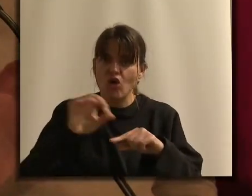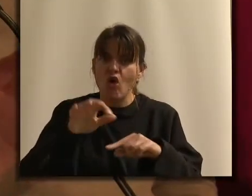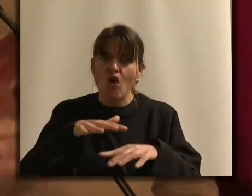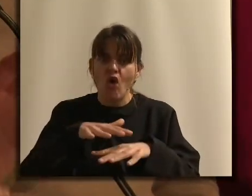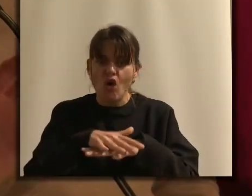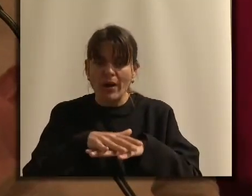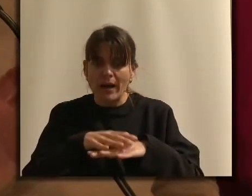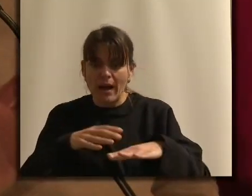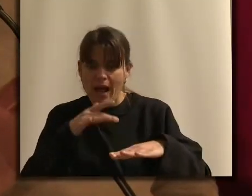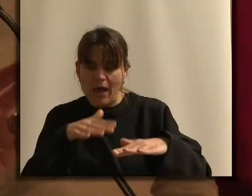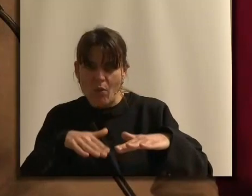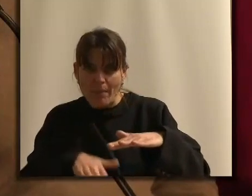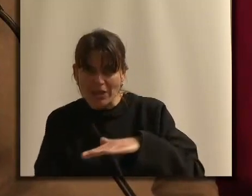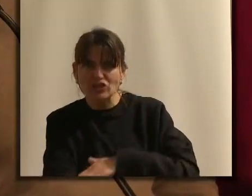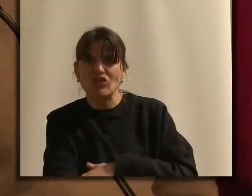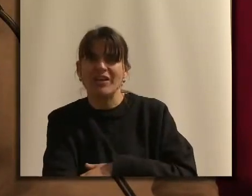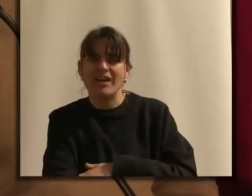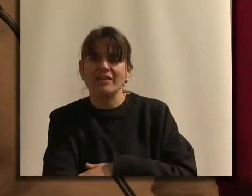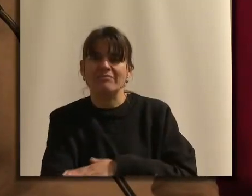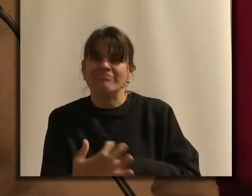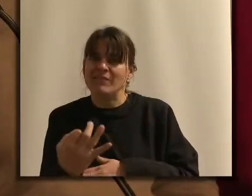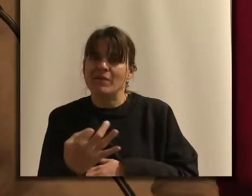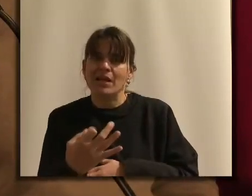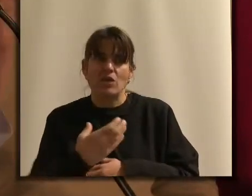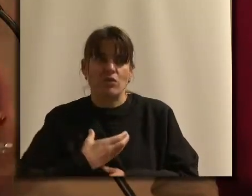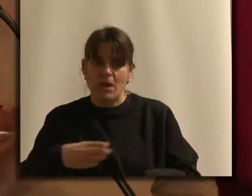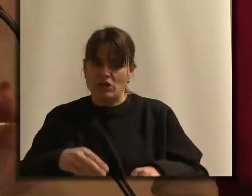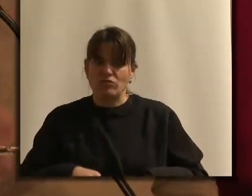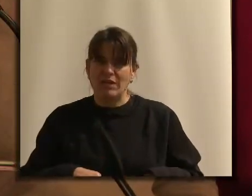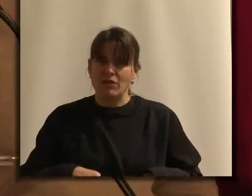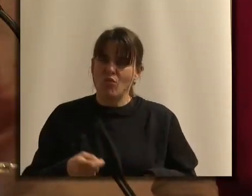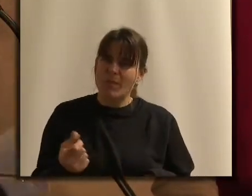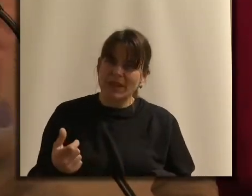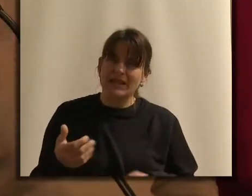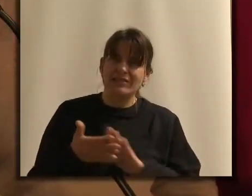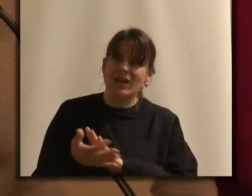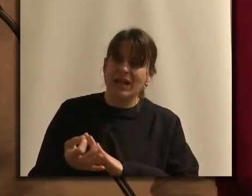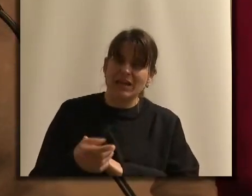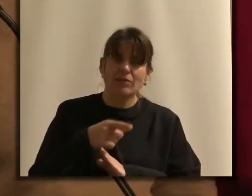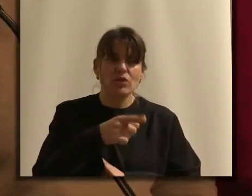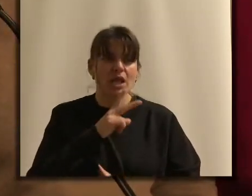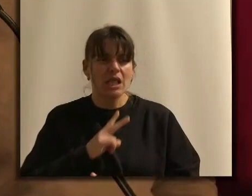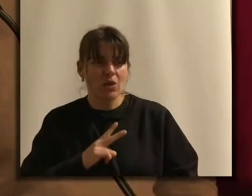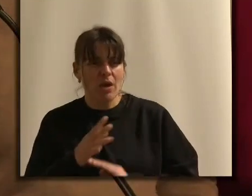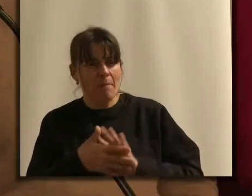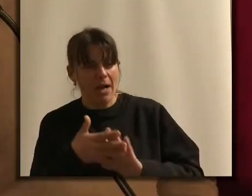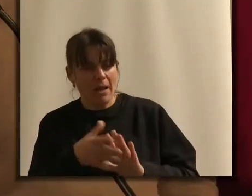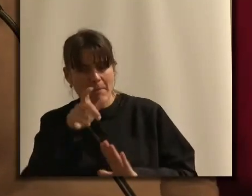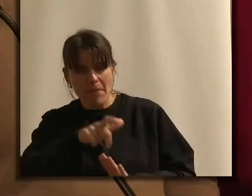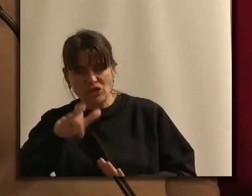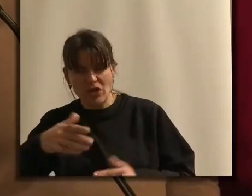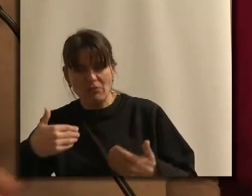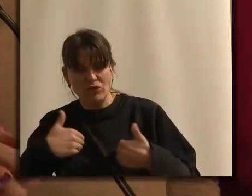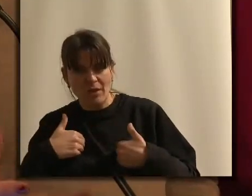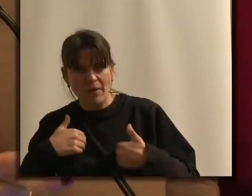tinc mal entès, passaria per aquí, no? Llavors ho hauria d'assumir l'Ajuntament de Vic. Llavors una miqueta vostè ens diu que parlem amb els responsables dels